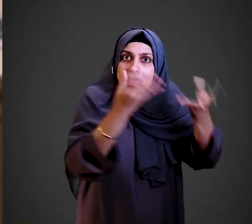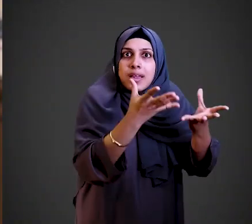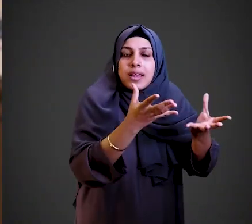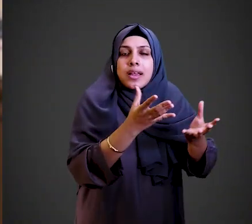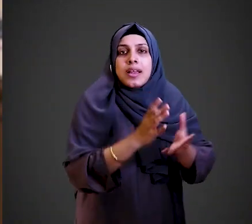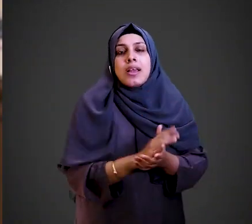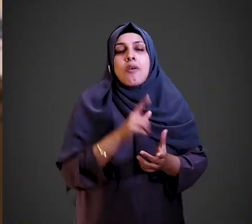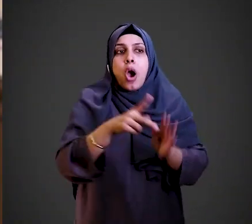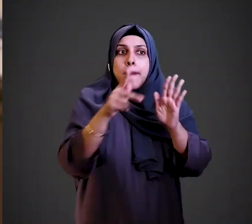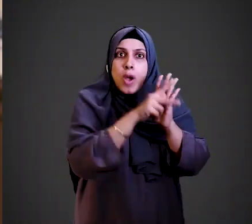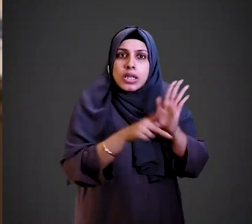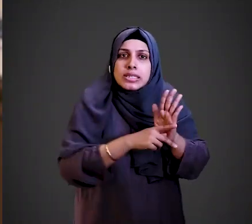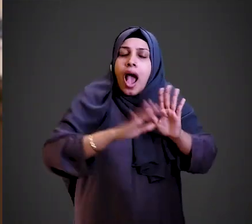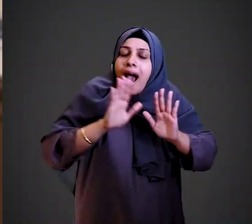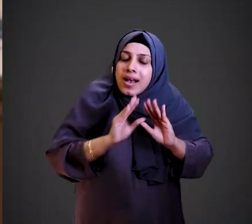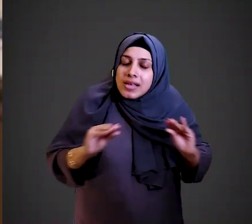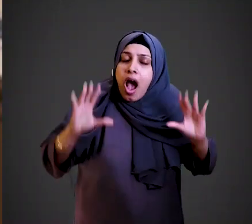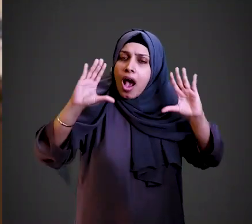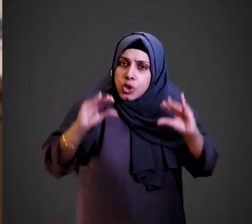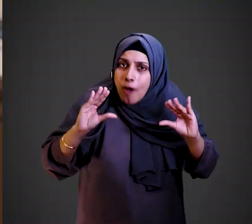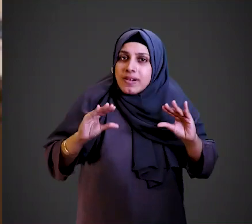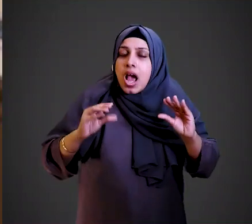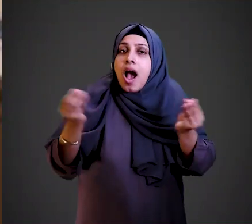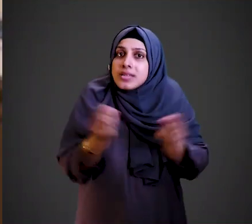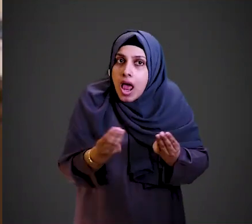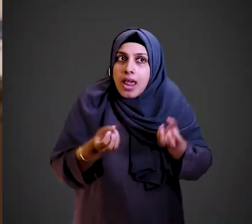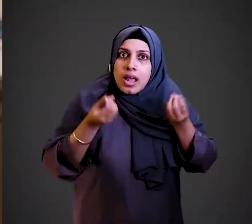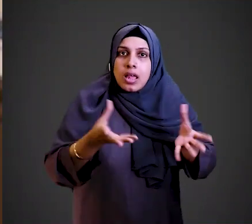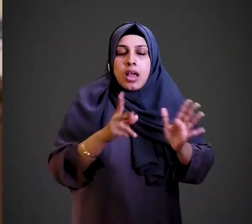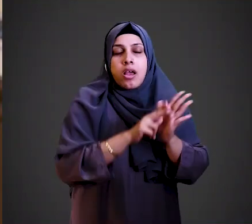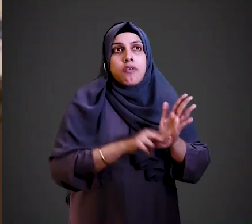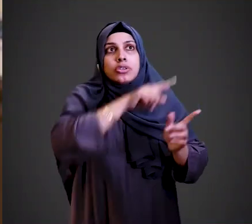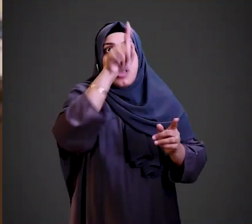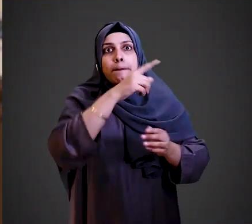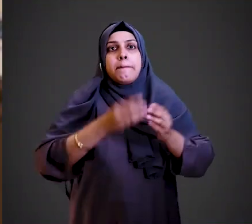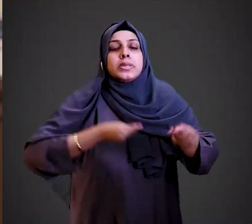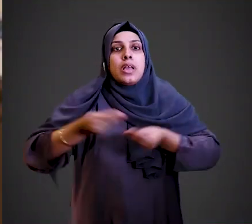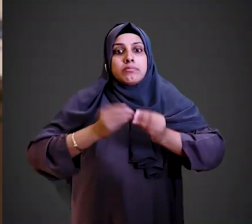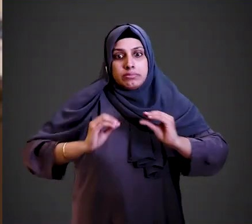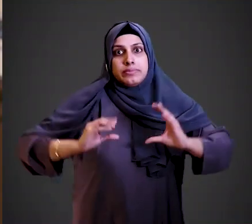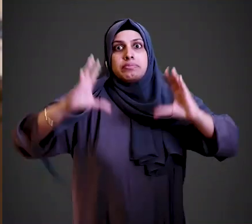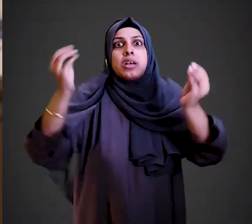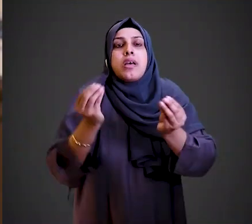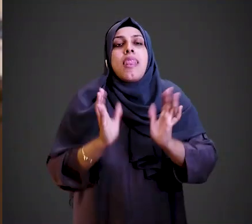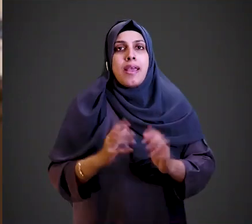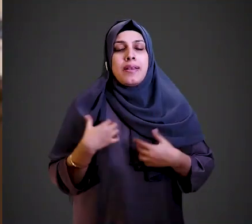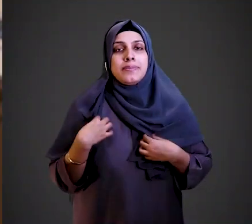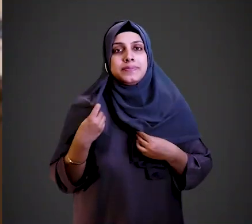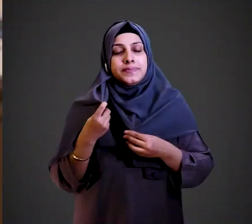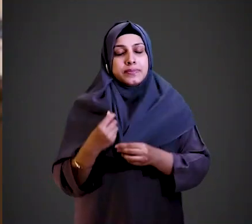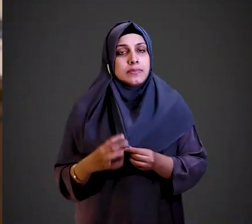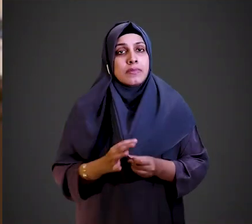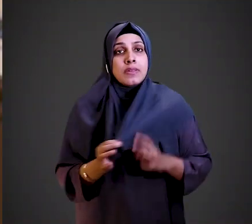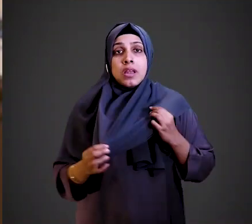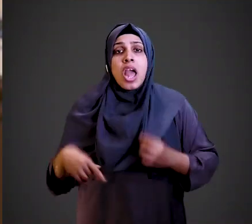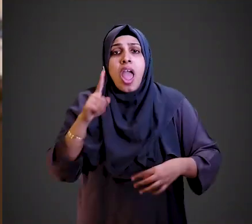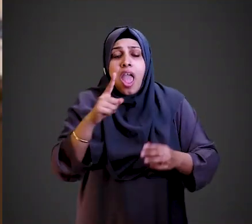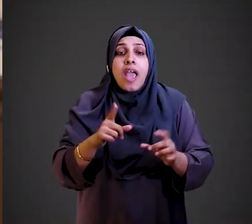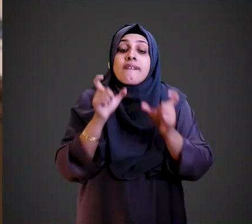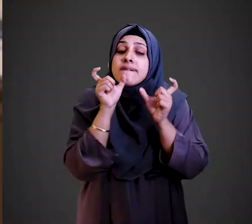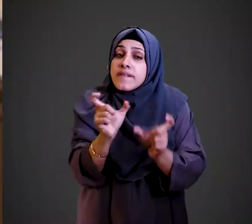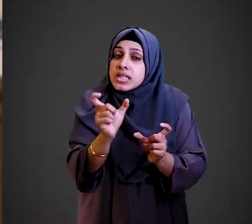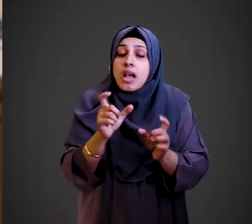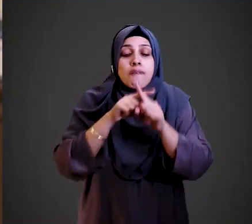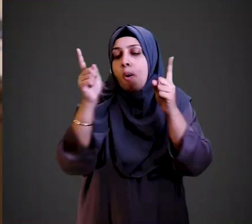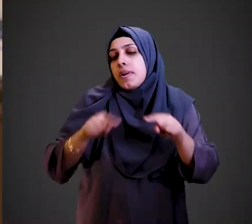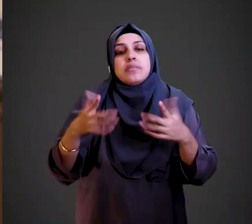کو کچھ سپورٹ کرنے کے لیے ایسی ریگولیشنز بنائے یا پھر کم ریگولیشنز بنائے تو وہ شاید بہتر ہے. لیکن کوئی بھی فکسڈ فارمولا